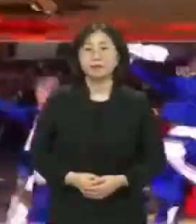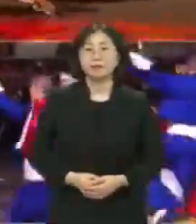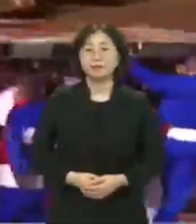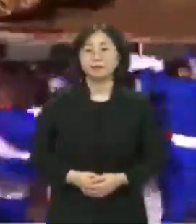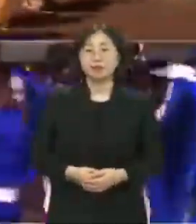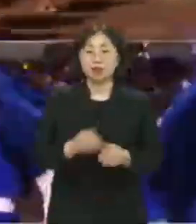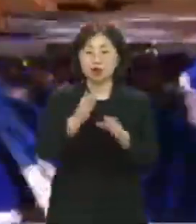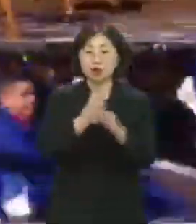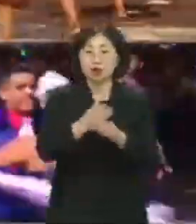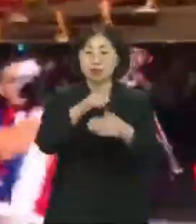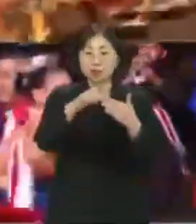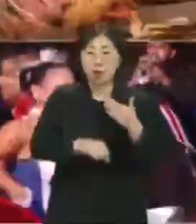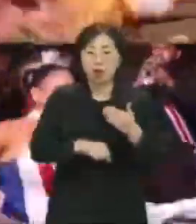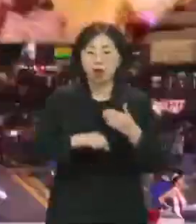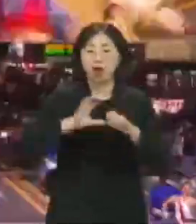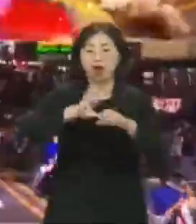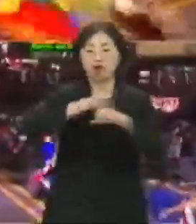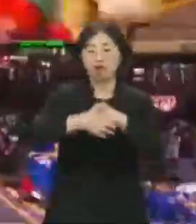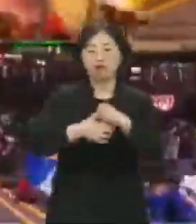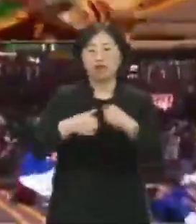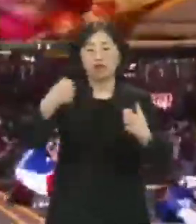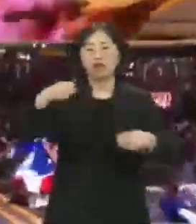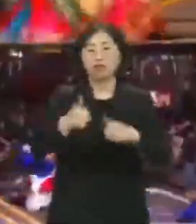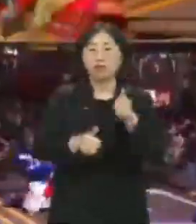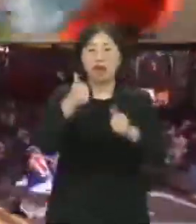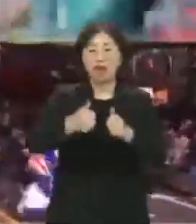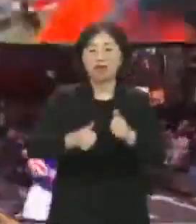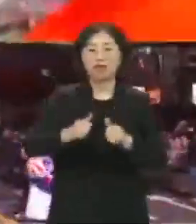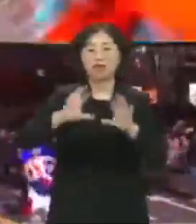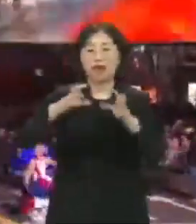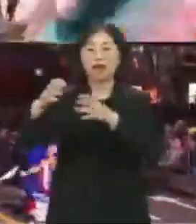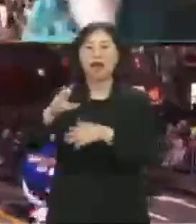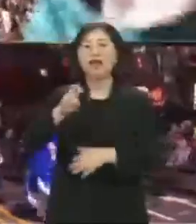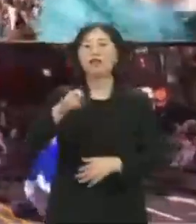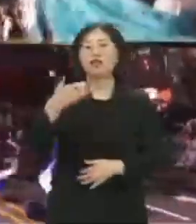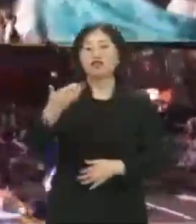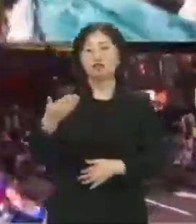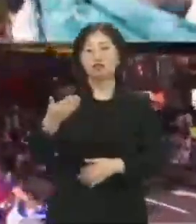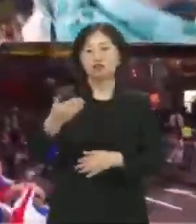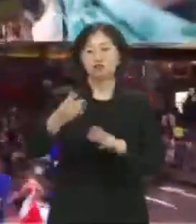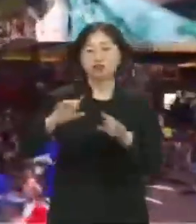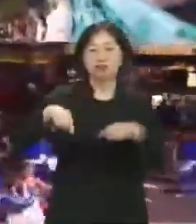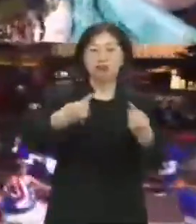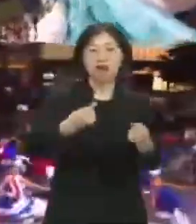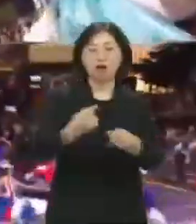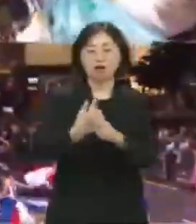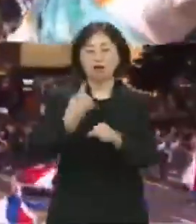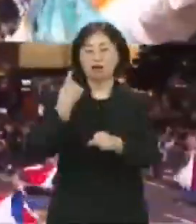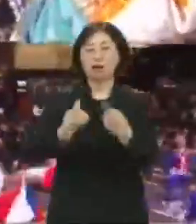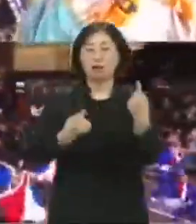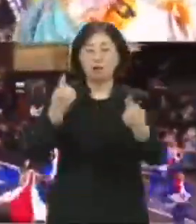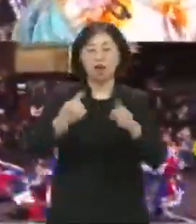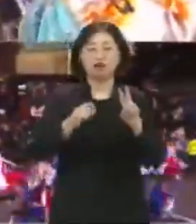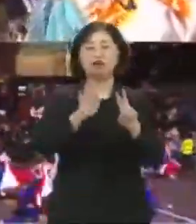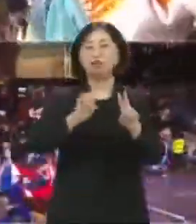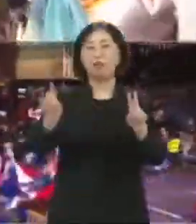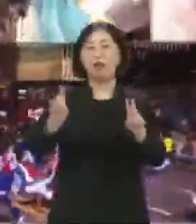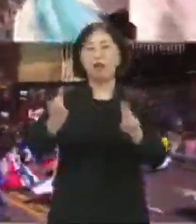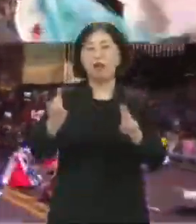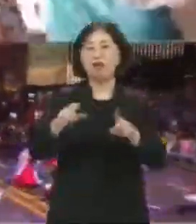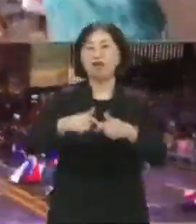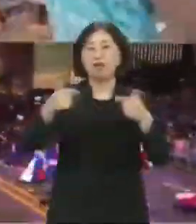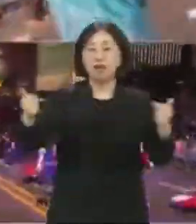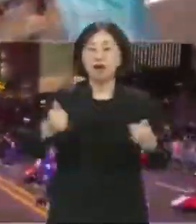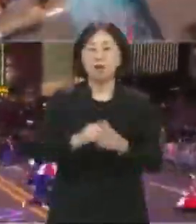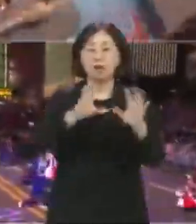메인 프로그램인 국제춤대회는 29개국 춤꾼들이 참여해 지난해보다 2배 가까이 규모가 커졌고 각